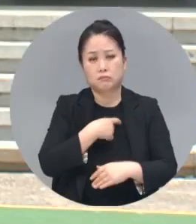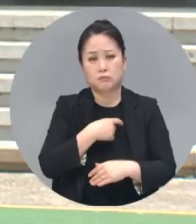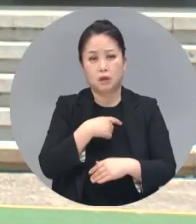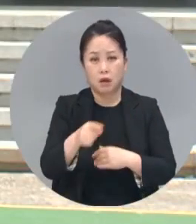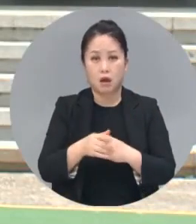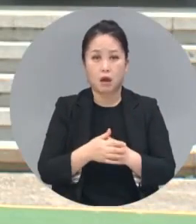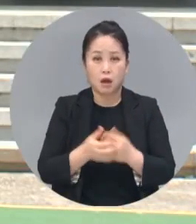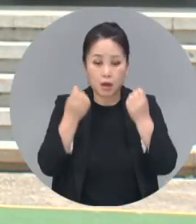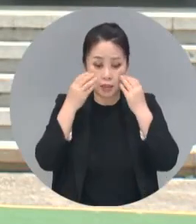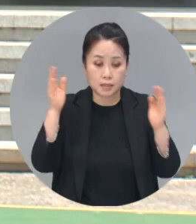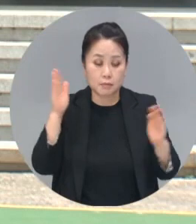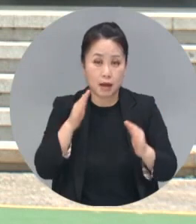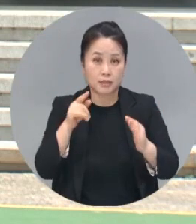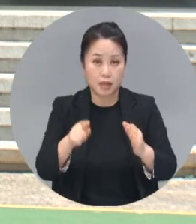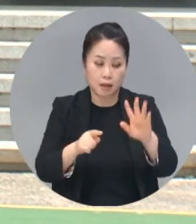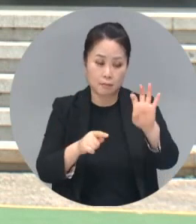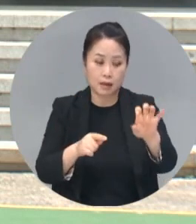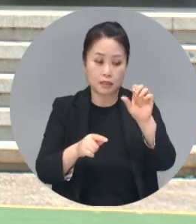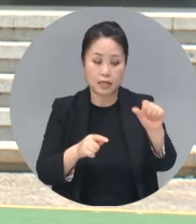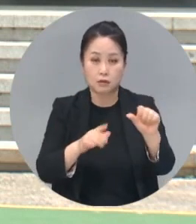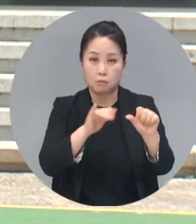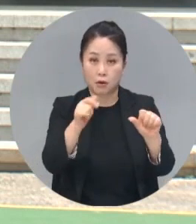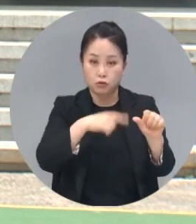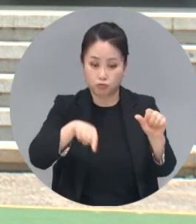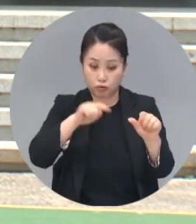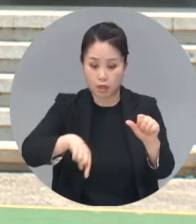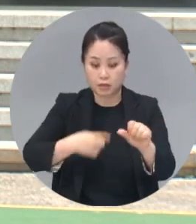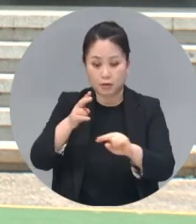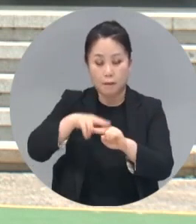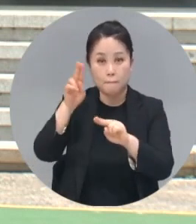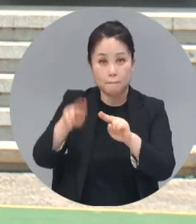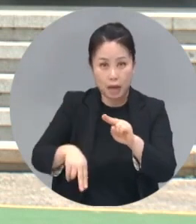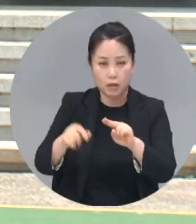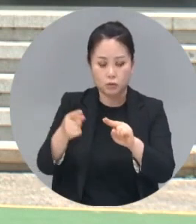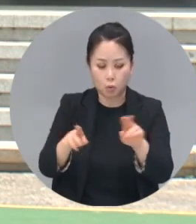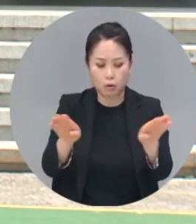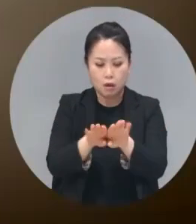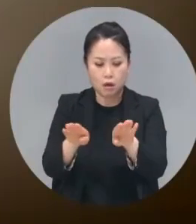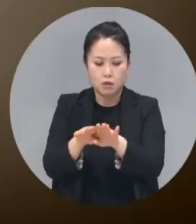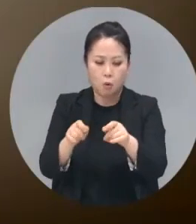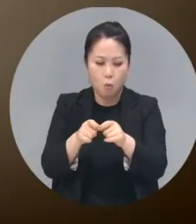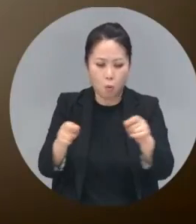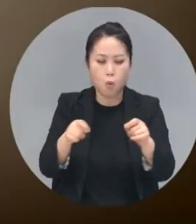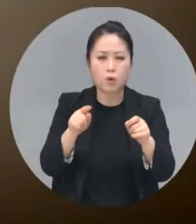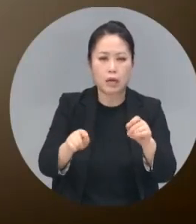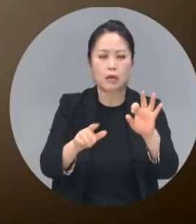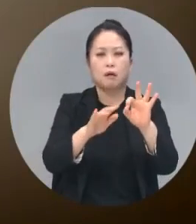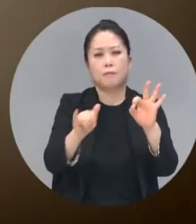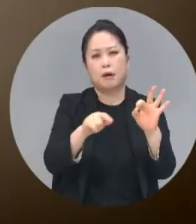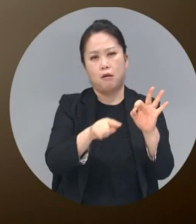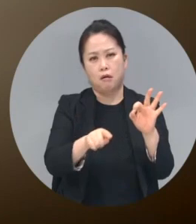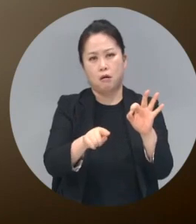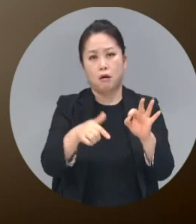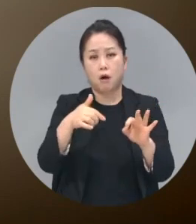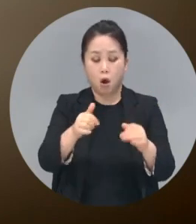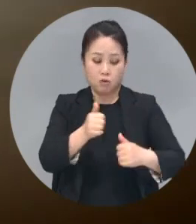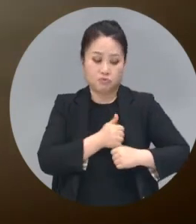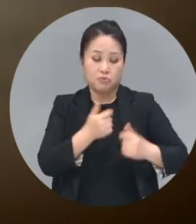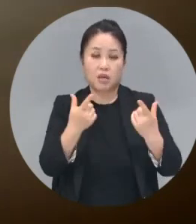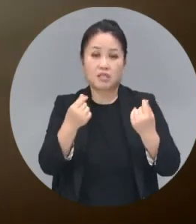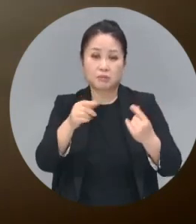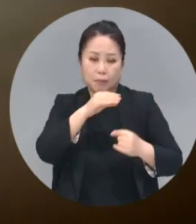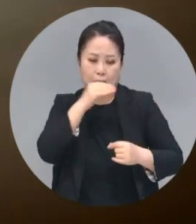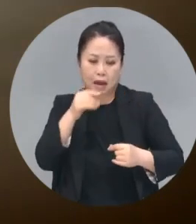신입생 45명 중에 자퇴를 하거나 장기 결석 중인 학생은 모두 10여 명에 달합니다. 이른바 군기 잡기를 버티지